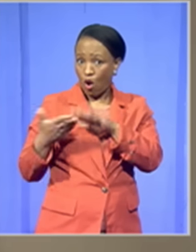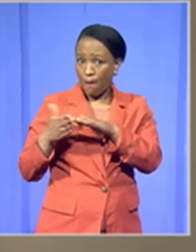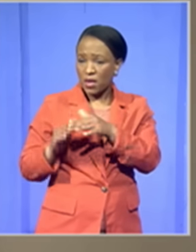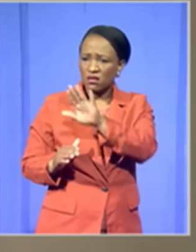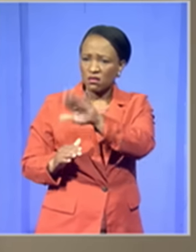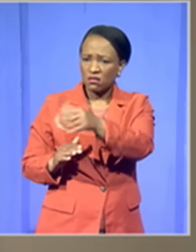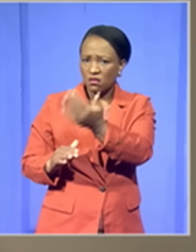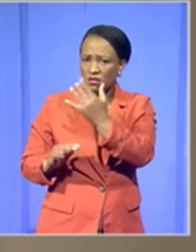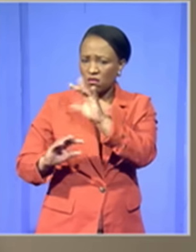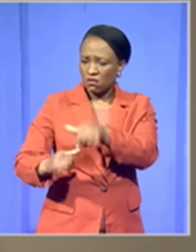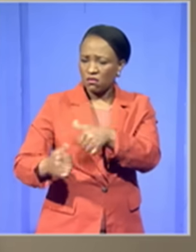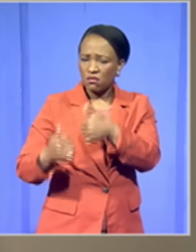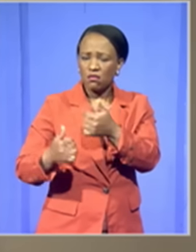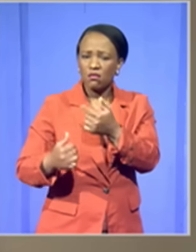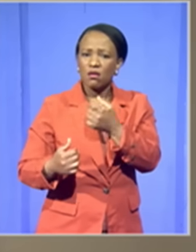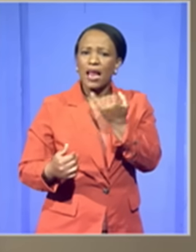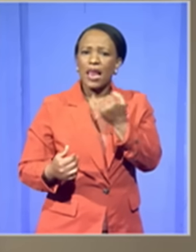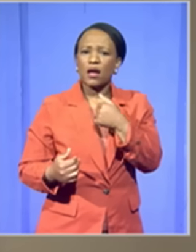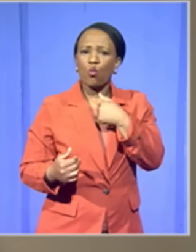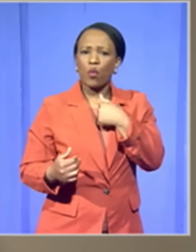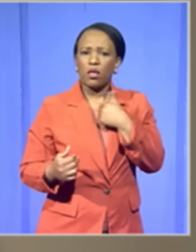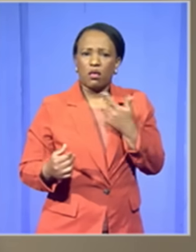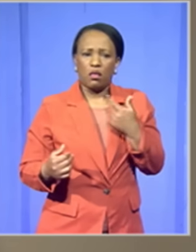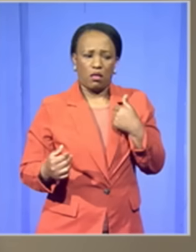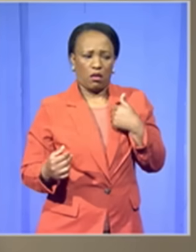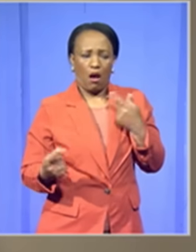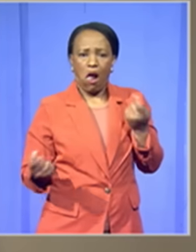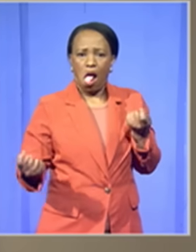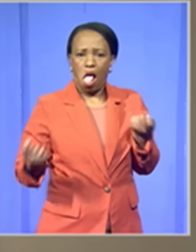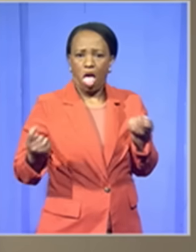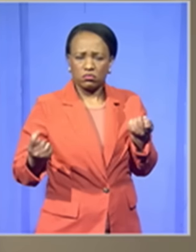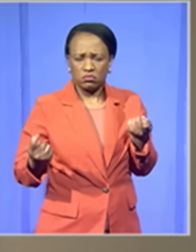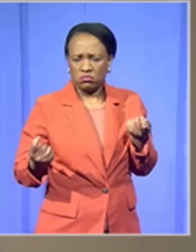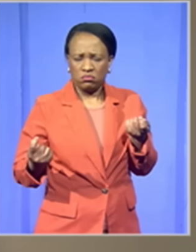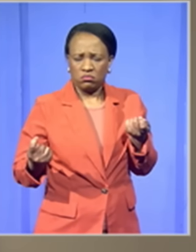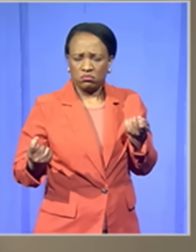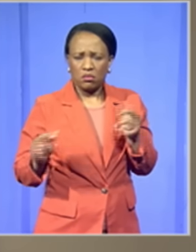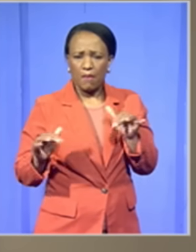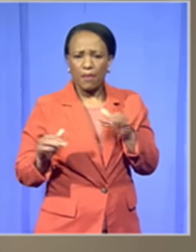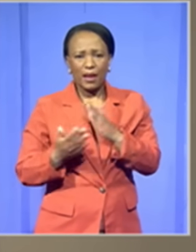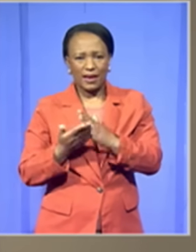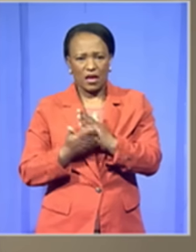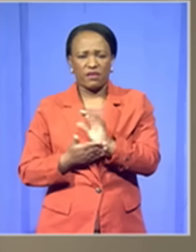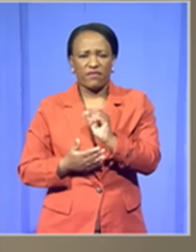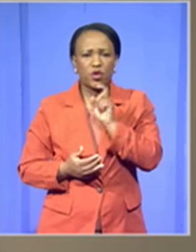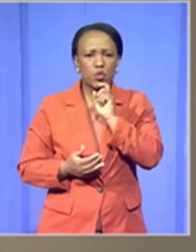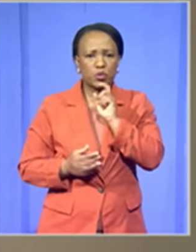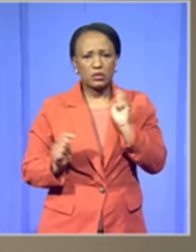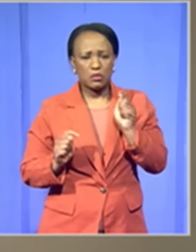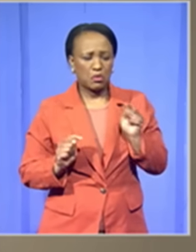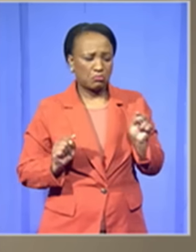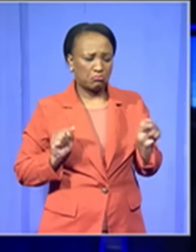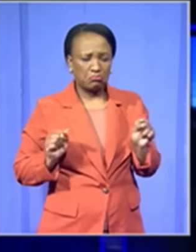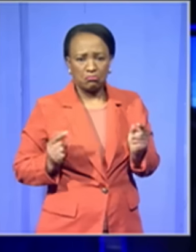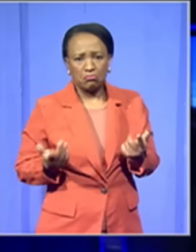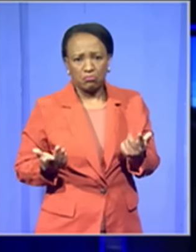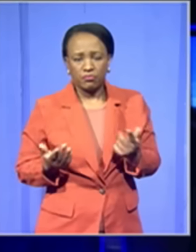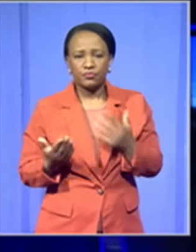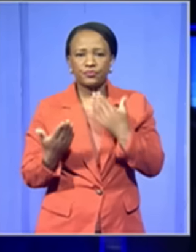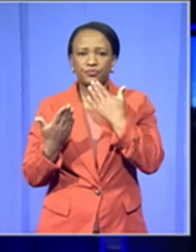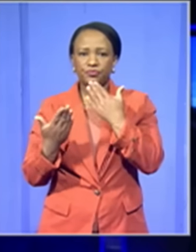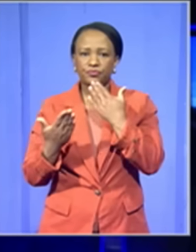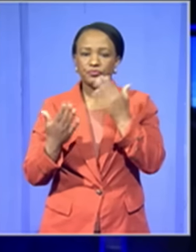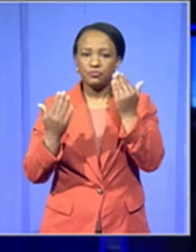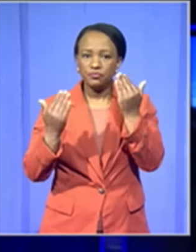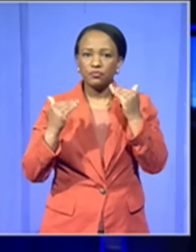gore rena tsela ke ya rena e ka ba diphošonyana ka mogare batho ba na le ditokelo tša go ikgethela ka mokgwa ba nyakang go sepela ka gona. Ke a leboa ha